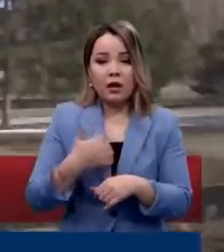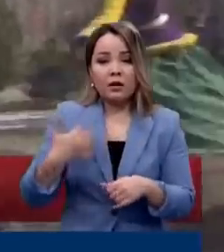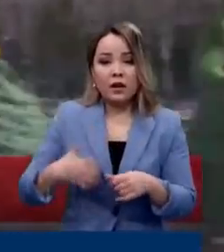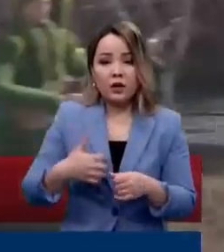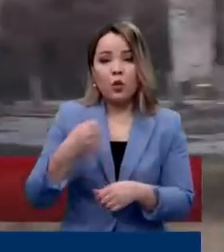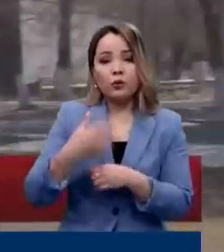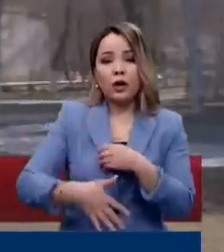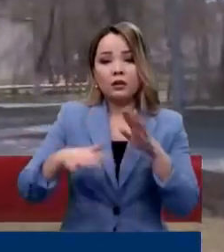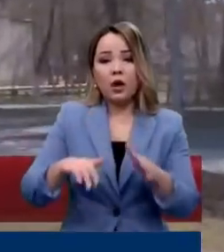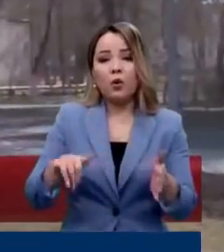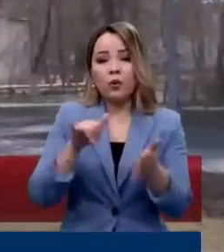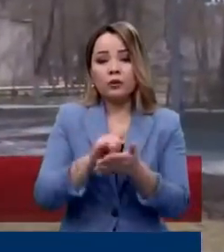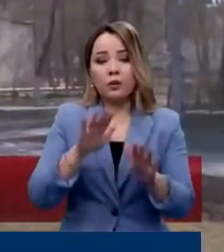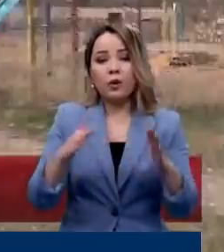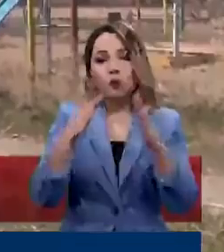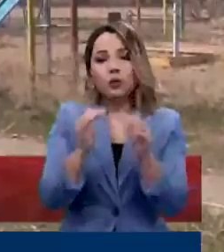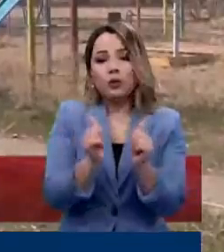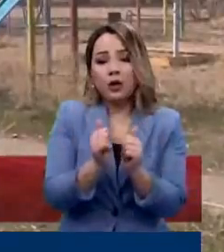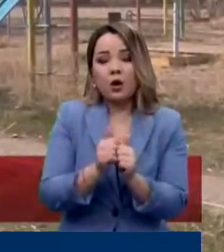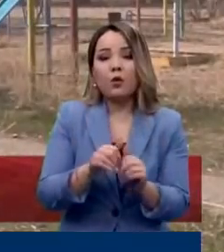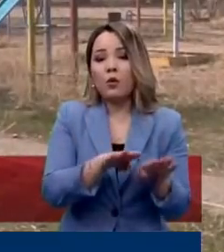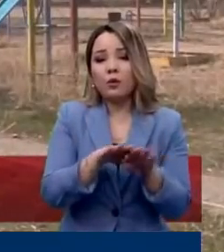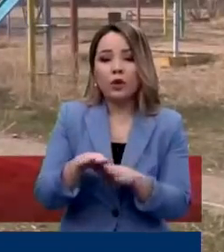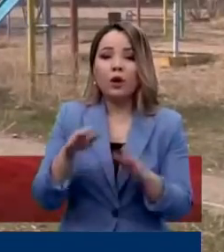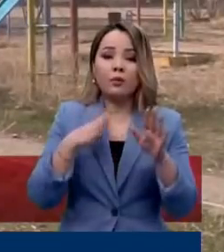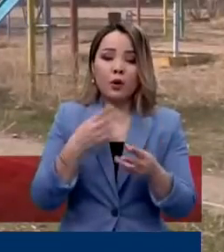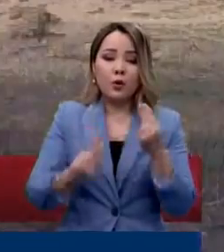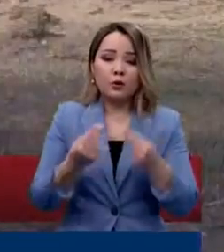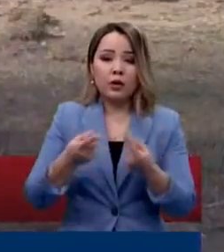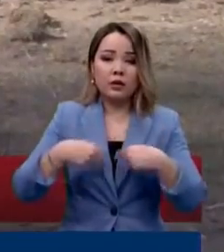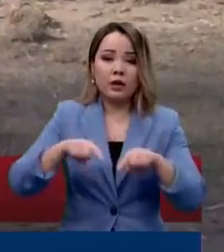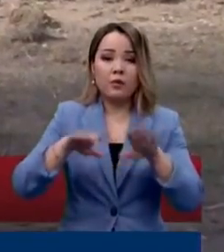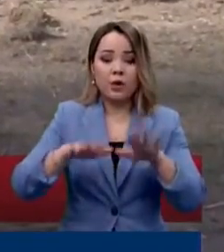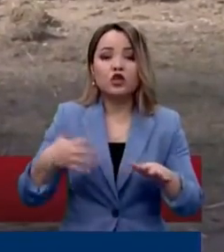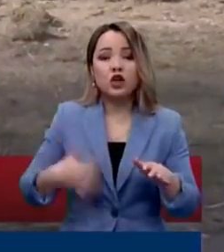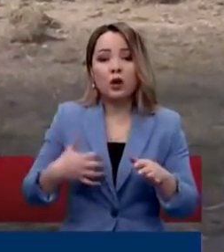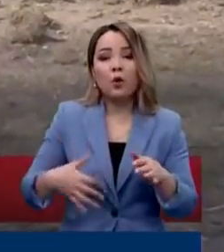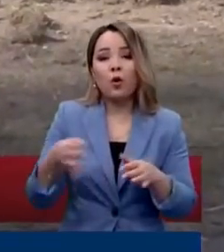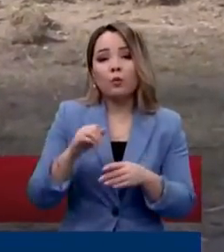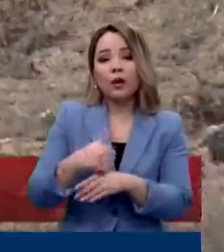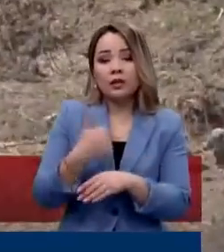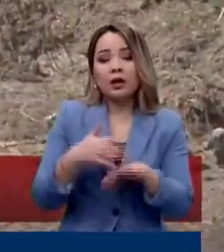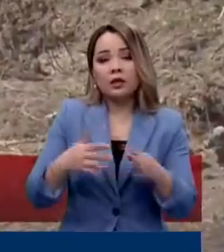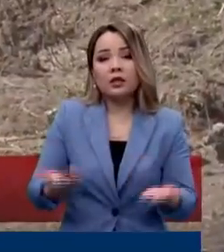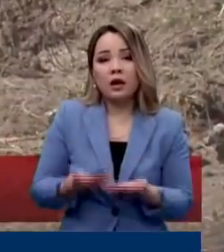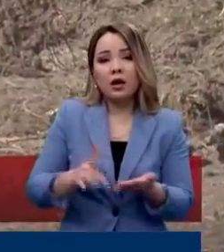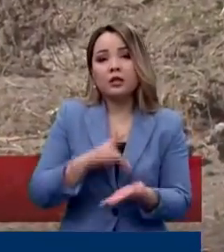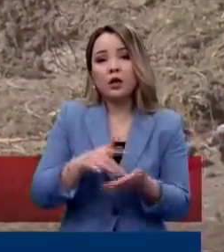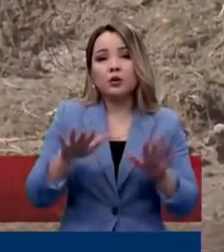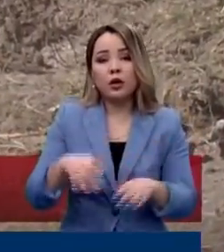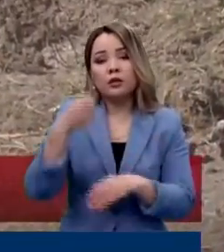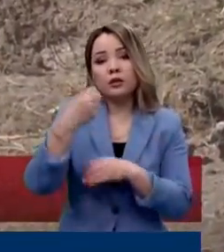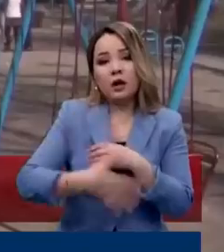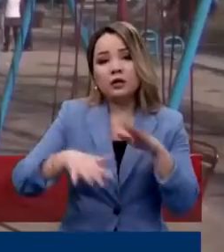Тараз орталығында орналасқан мына үйлерге ортақ ойын алаңының қасында Жамбыл облысының әкімдігі тұр. Тұрғындары қаланың қақ